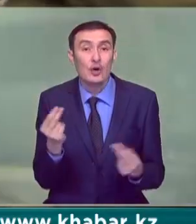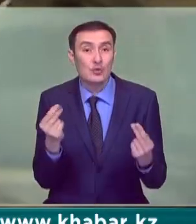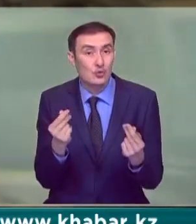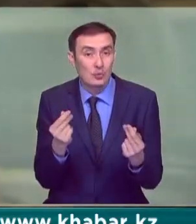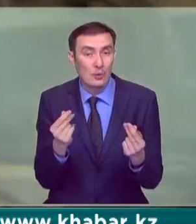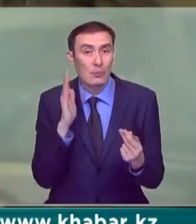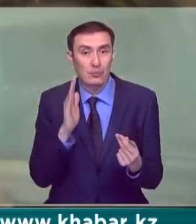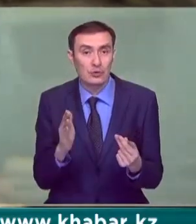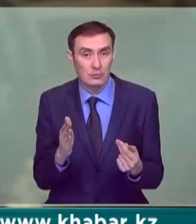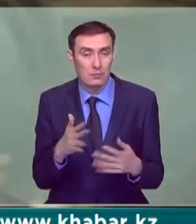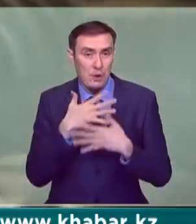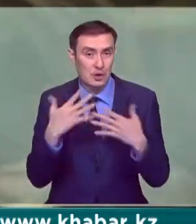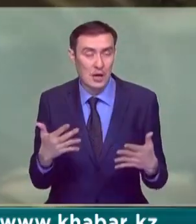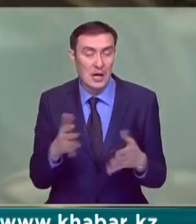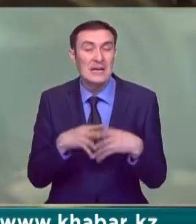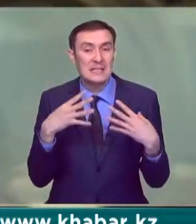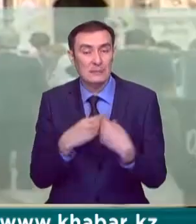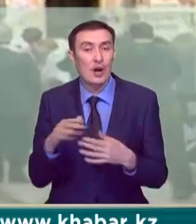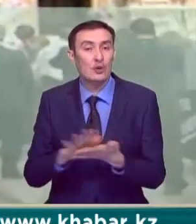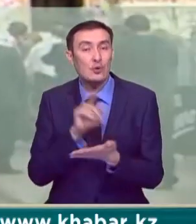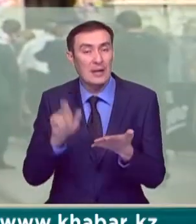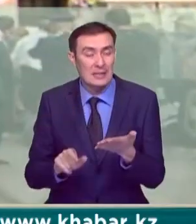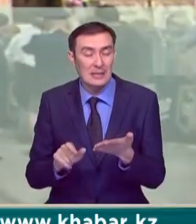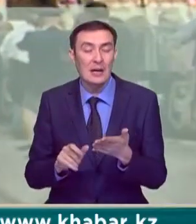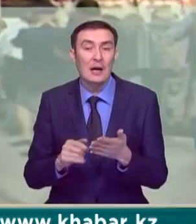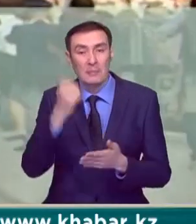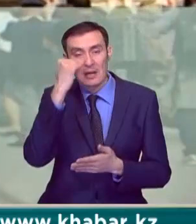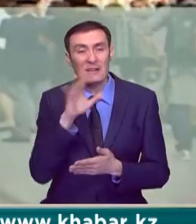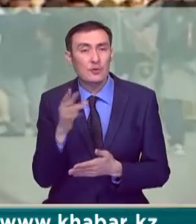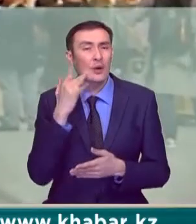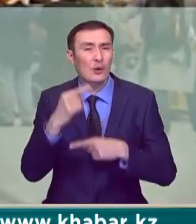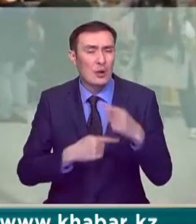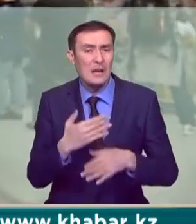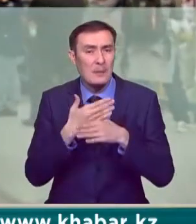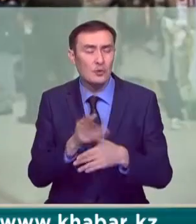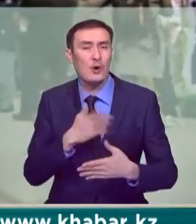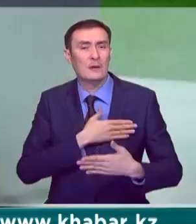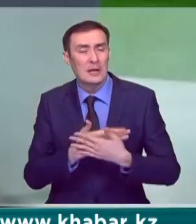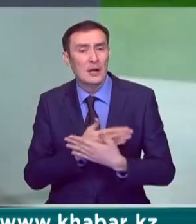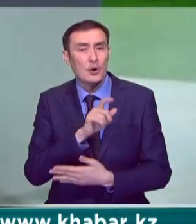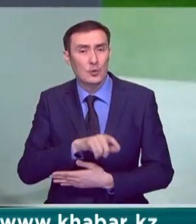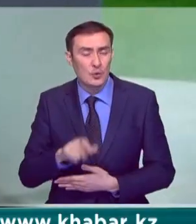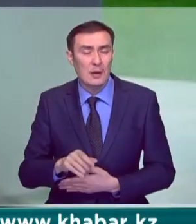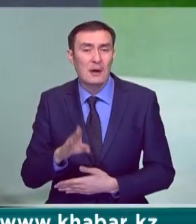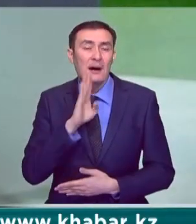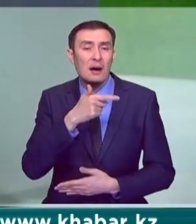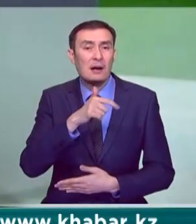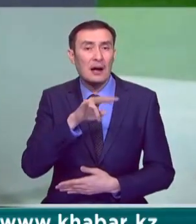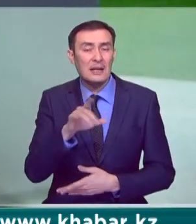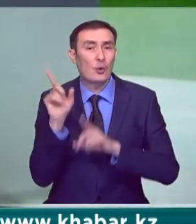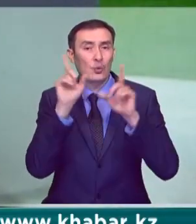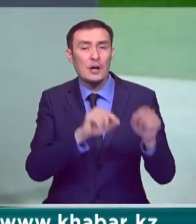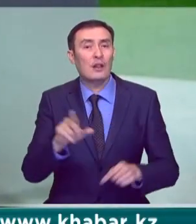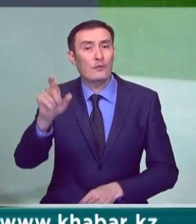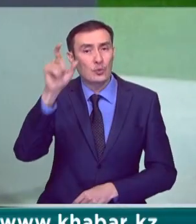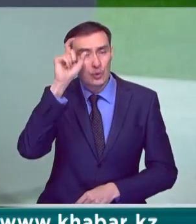кажется неподъемной семье журналистки благодарит всех кто регулярно помогает благодаря неравнодушным казахстанцам галина полевая уехала